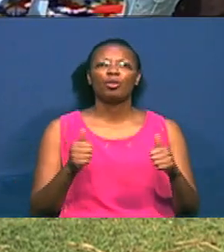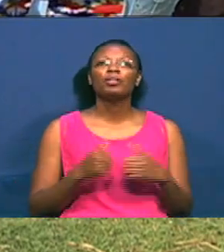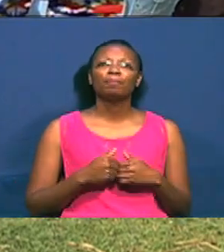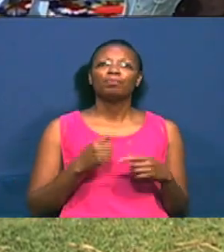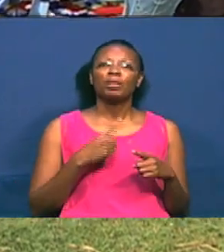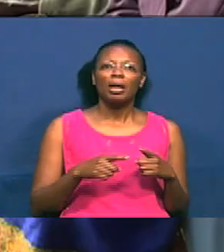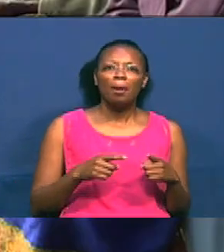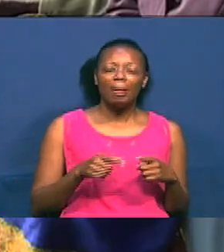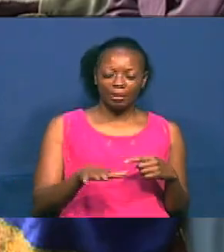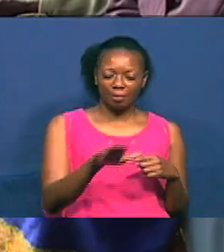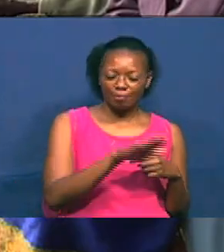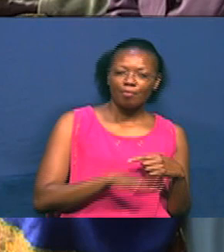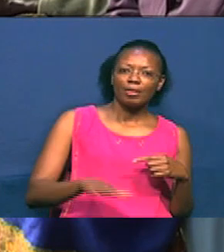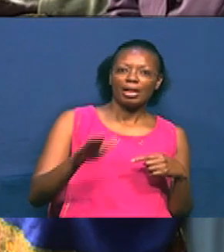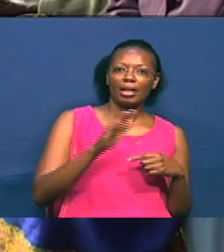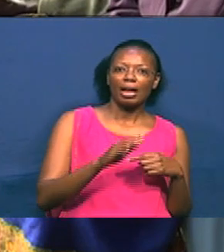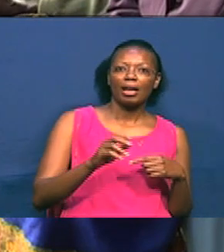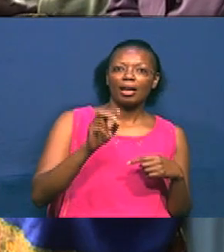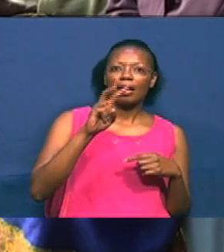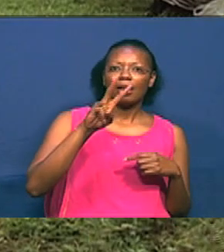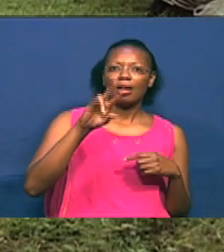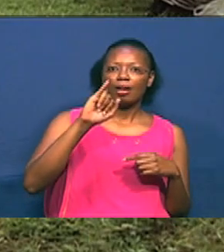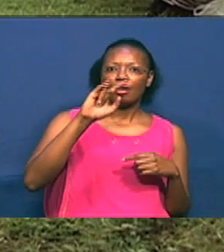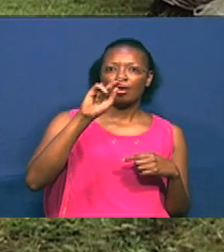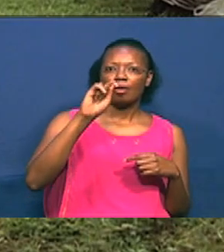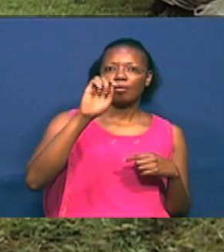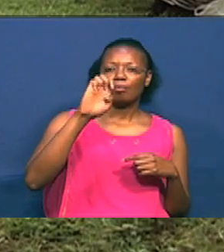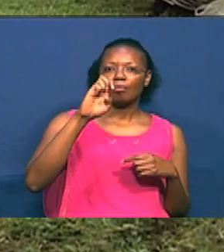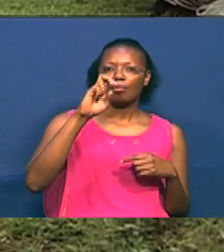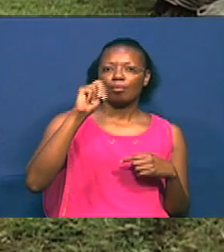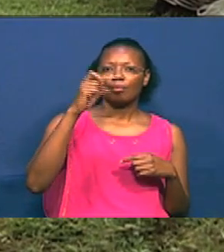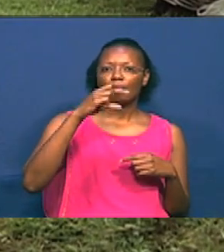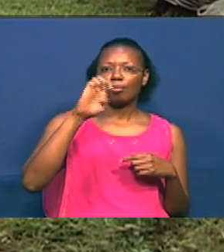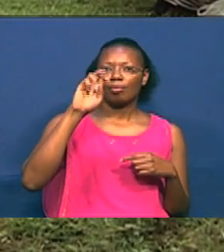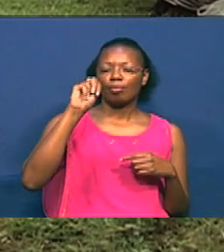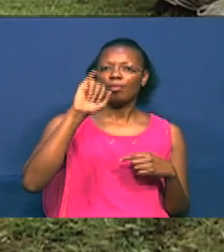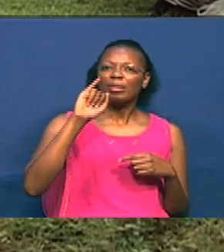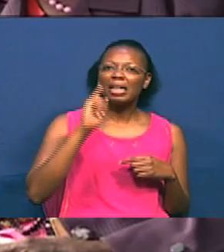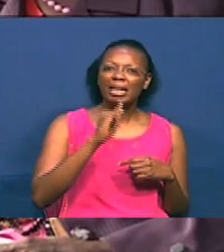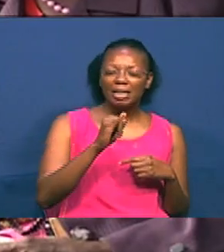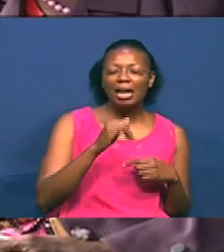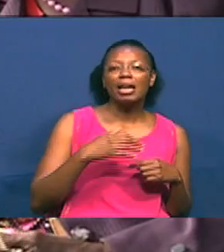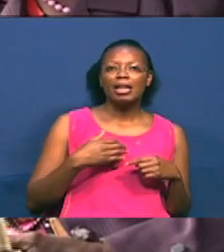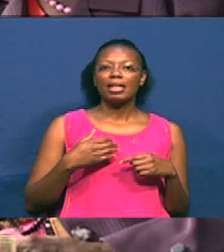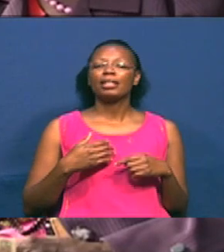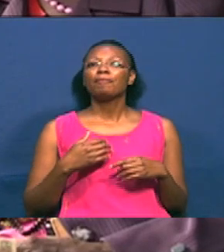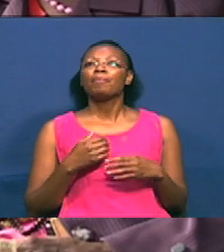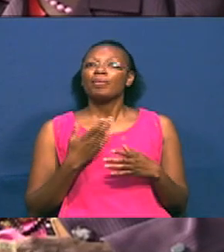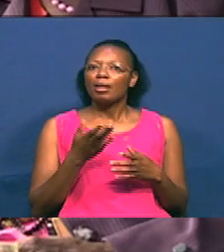Ili wasonge mbele wote kwa pamoja eneo hili la Vitengeni, Lucy amejitahidi vilivyo kuwafunza